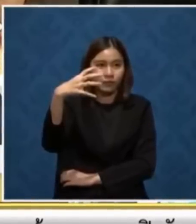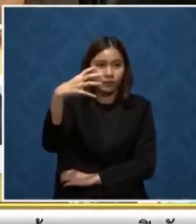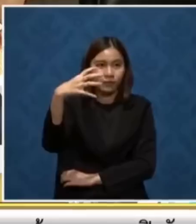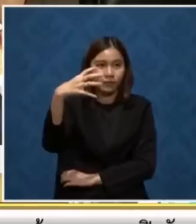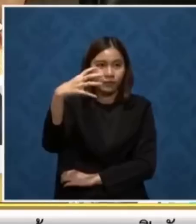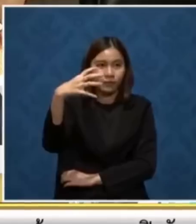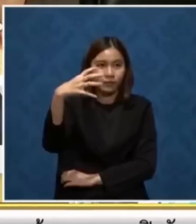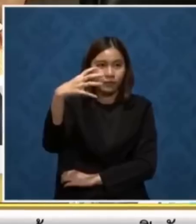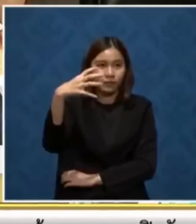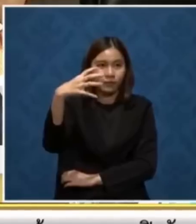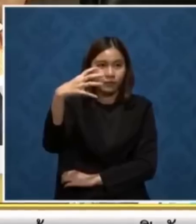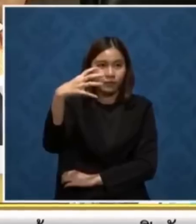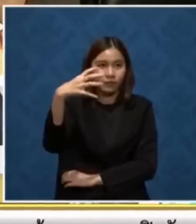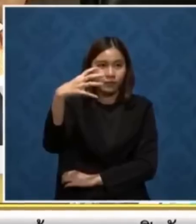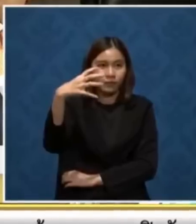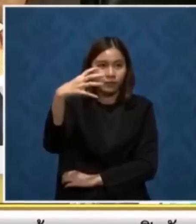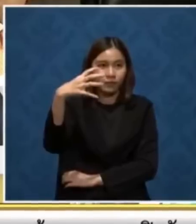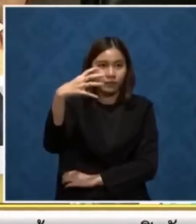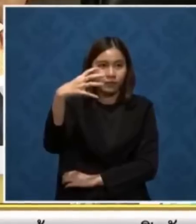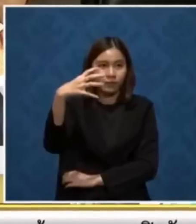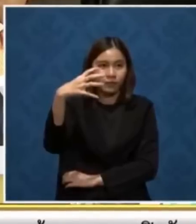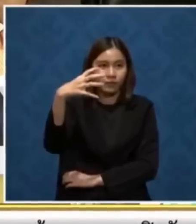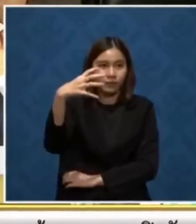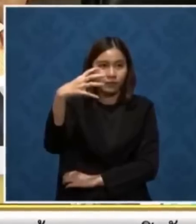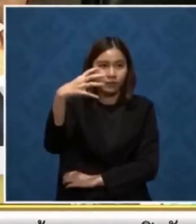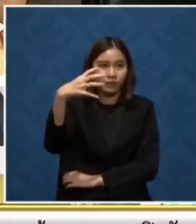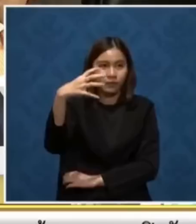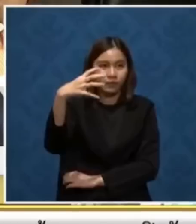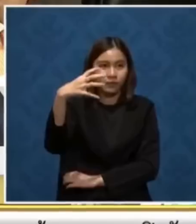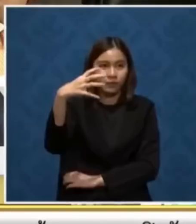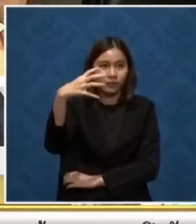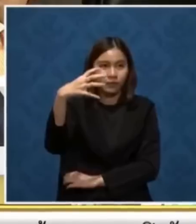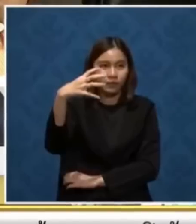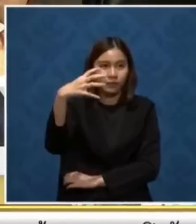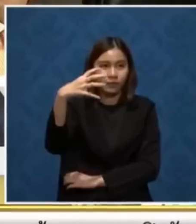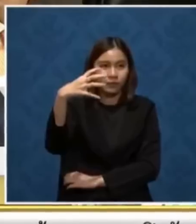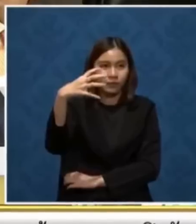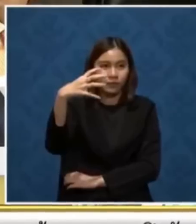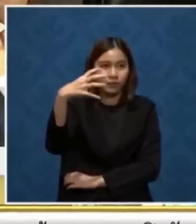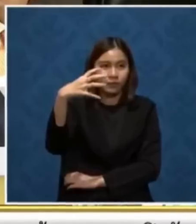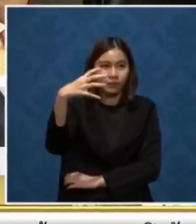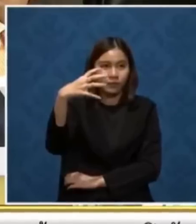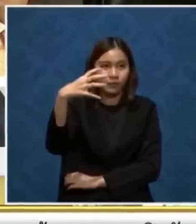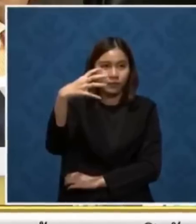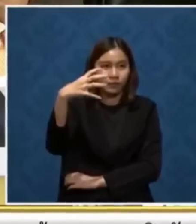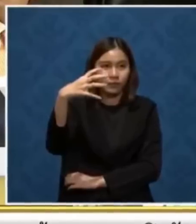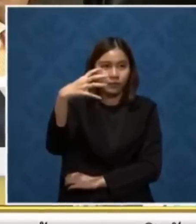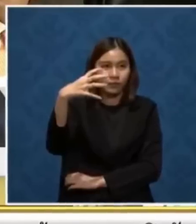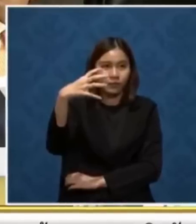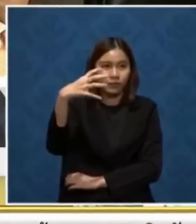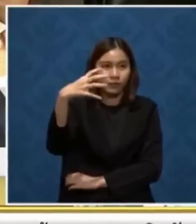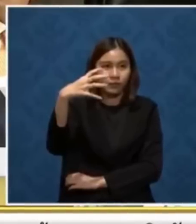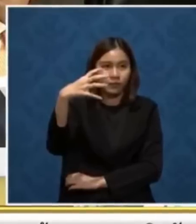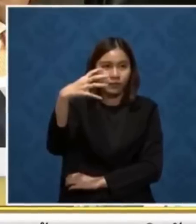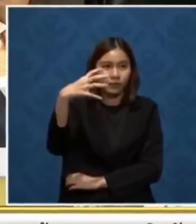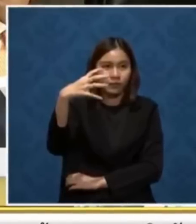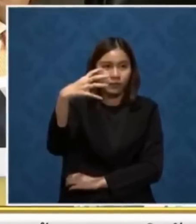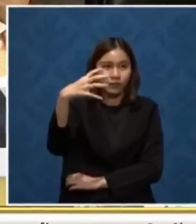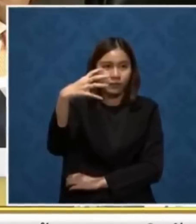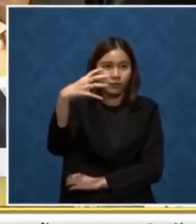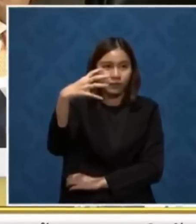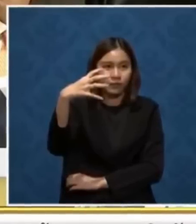และมีโรงไฟฟ้ากี่โรงฮะผมถามหน่อยครับที่วันนี้ไม่ได้เดินเครื่องฮะแต่ต้องเอาเงินไปจ่ายค่าพร้อมจ่ายให้กับนายทุนเสือนอนกินแบ